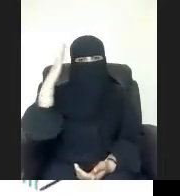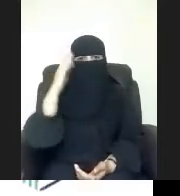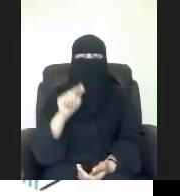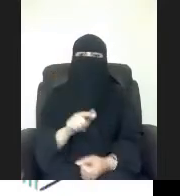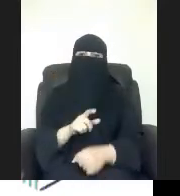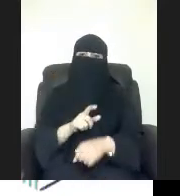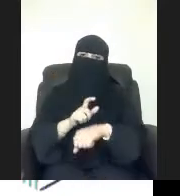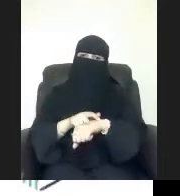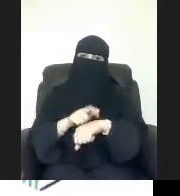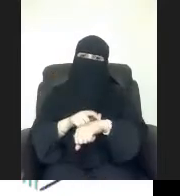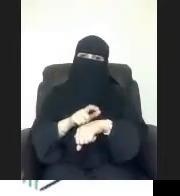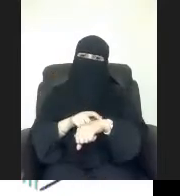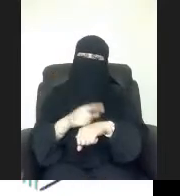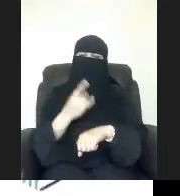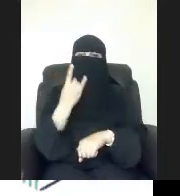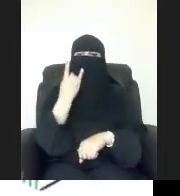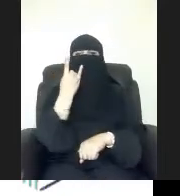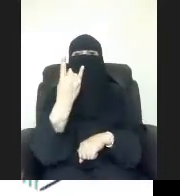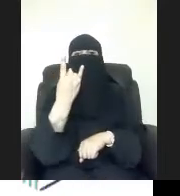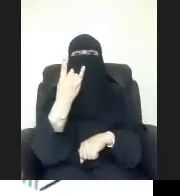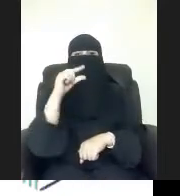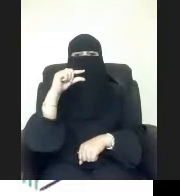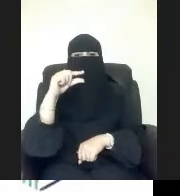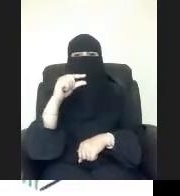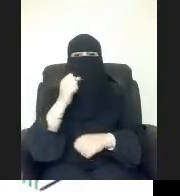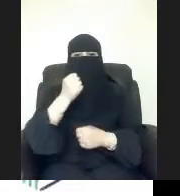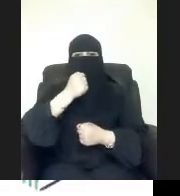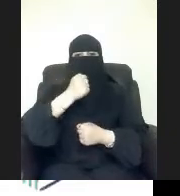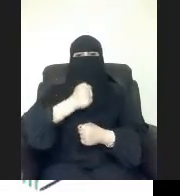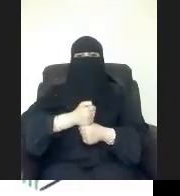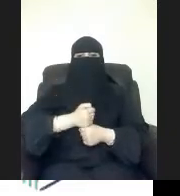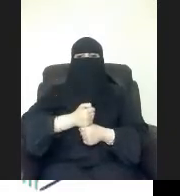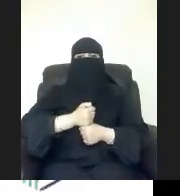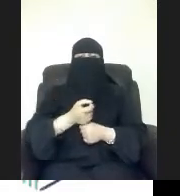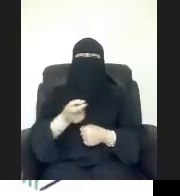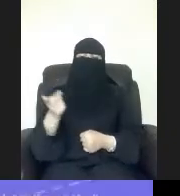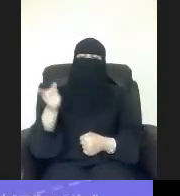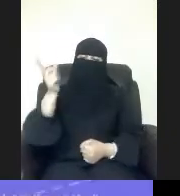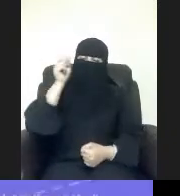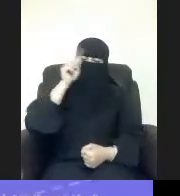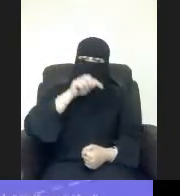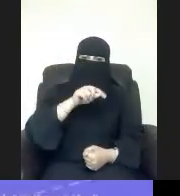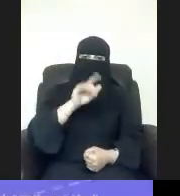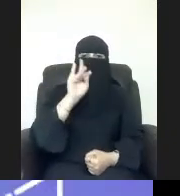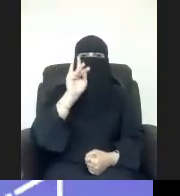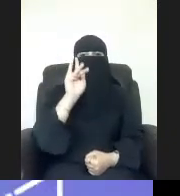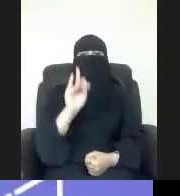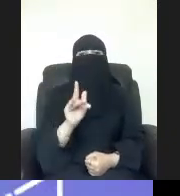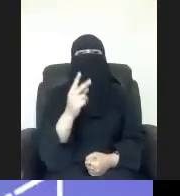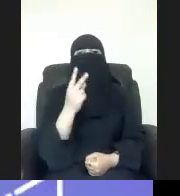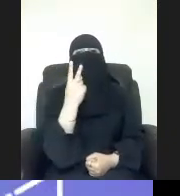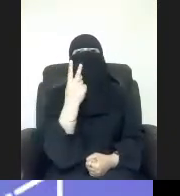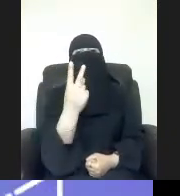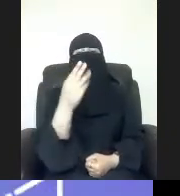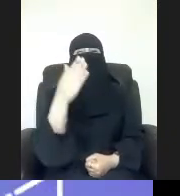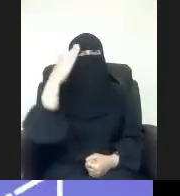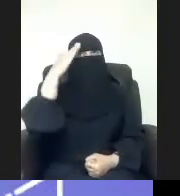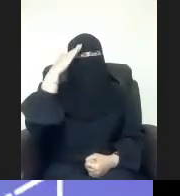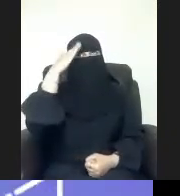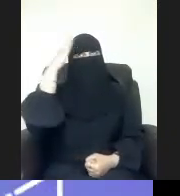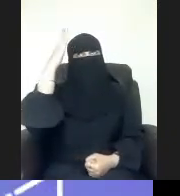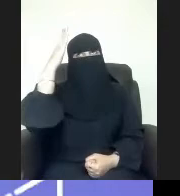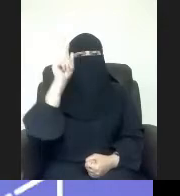قبل البدء إن شاء الله في جلسة الملتقى الثاني. شكرا أثريتوا هذا اليوم